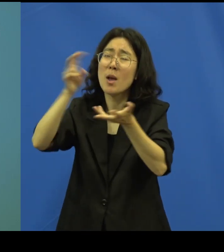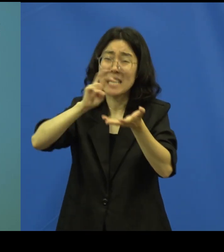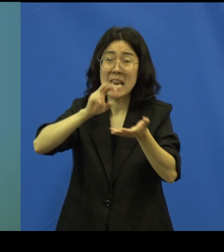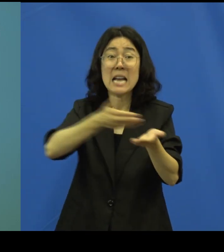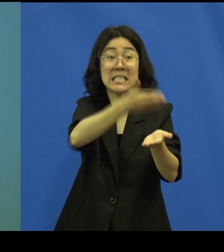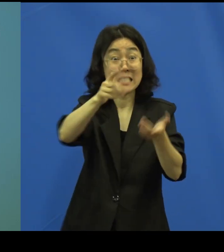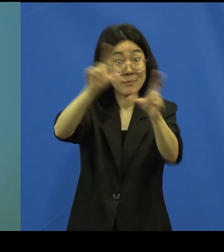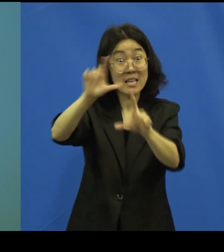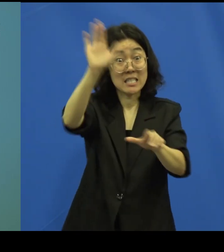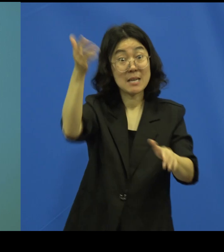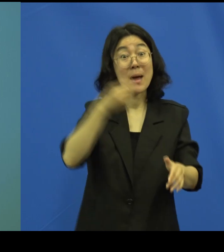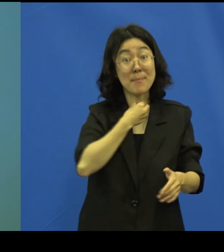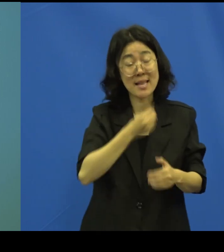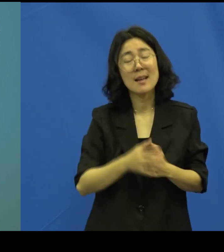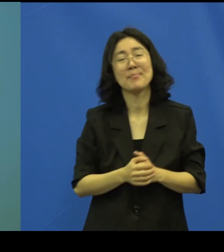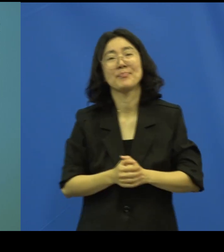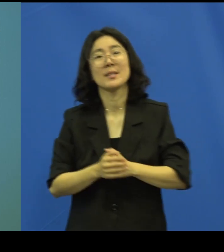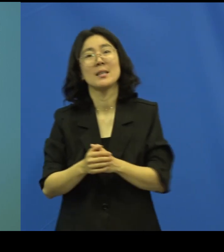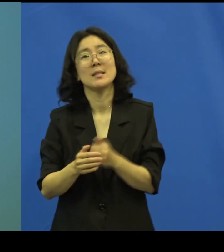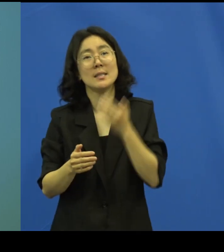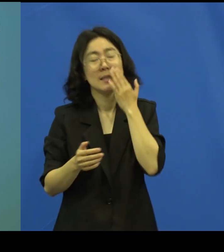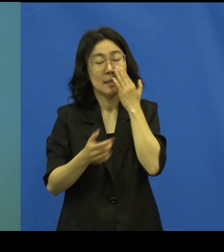기도하겠습니다. 하나님 아버지,